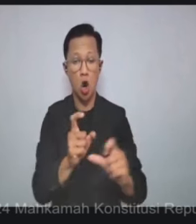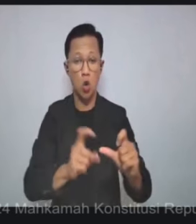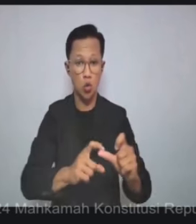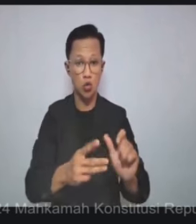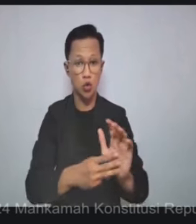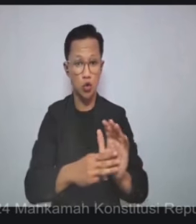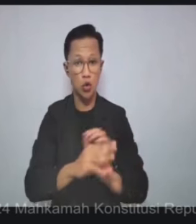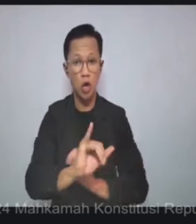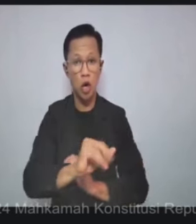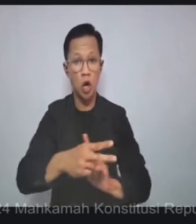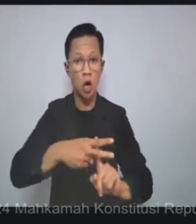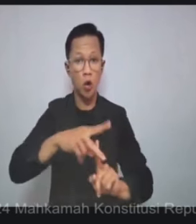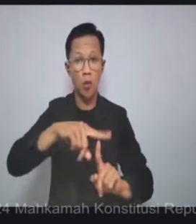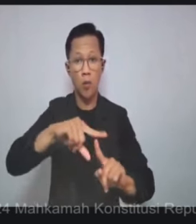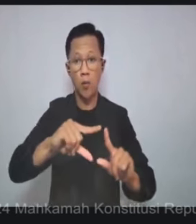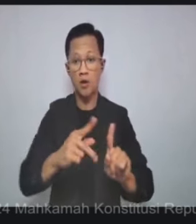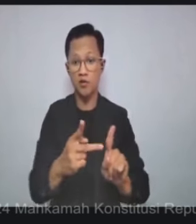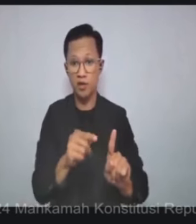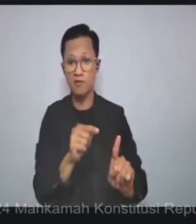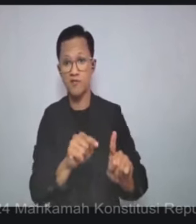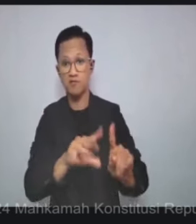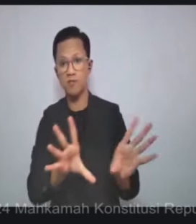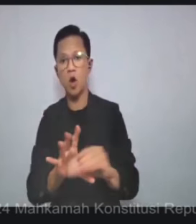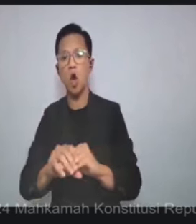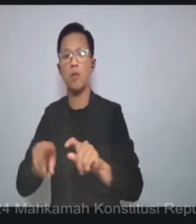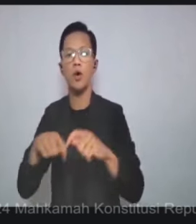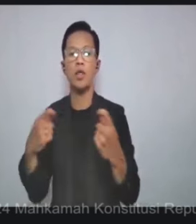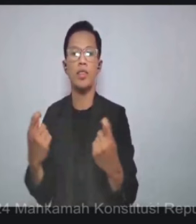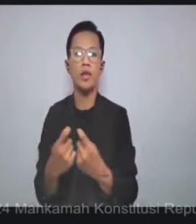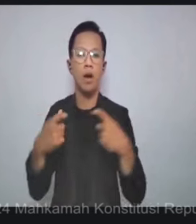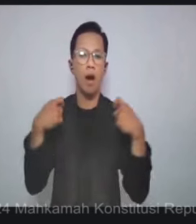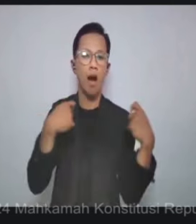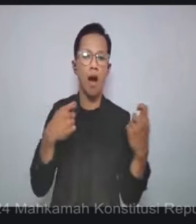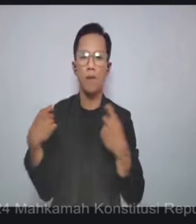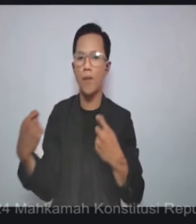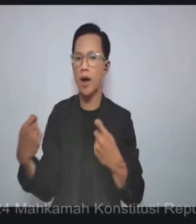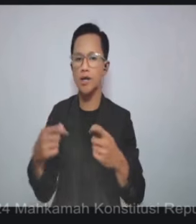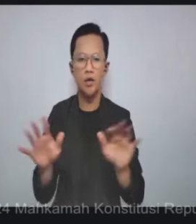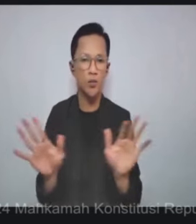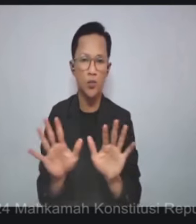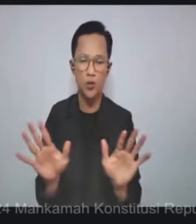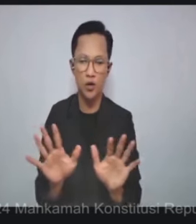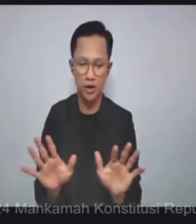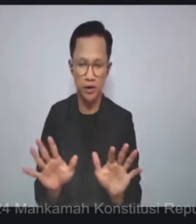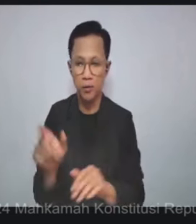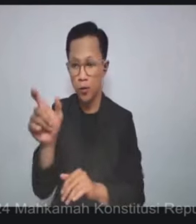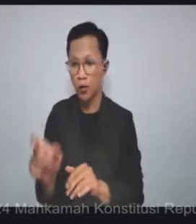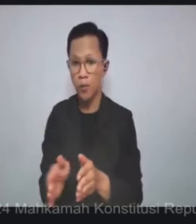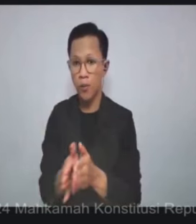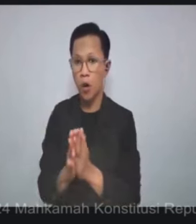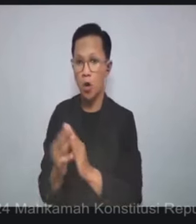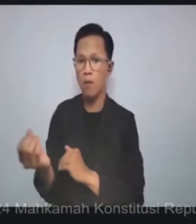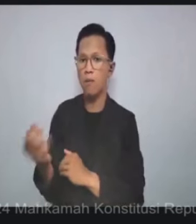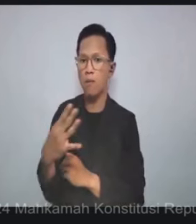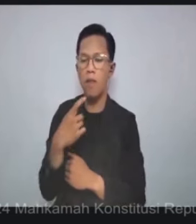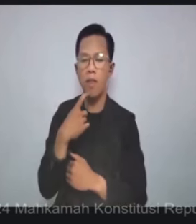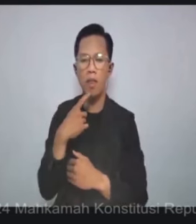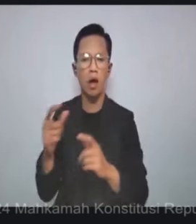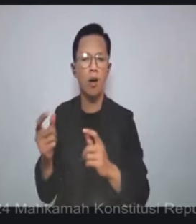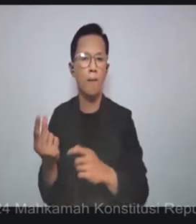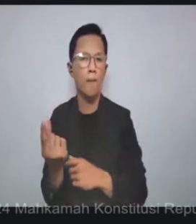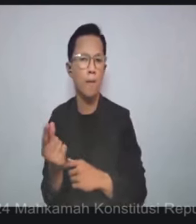Pasangan calon nomor urut du B berdasarkan fakta-fakta hukum ter di atas menurut mahkamah dari pemohon terkait dengan politik uang yang dilakukan Gus miptah